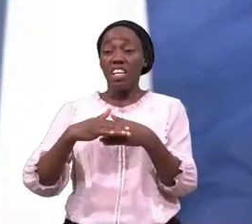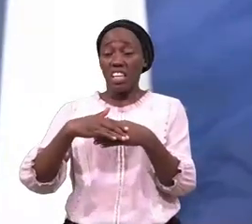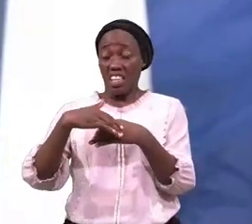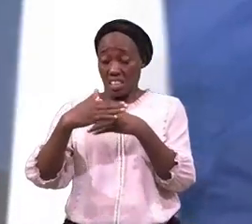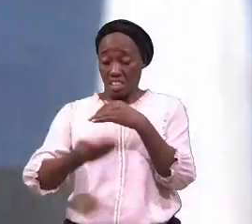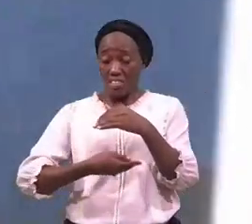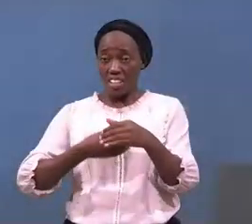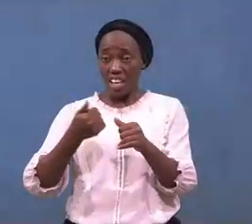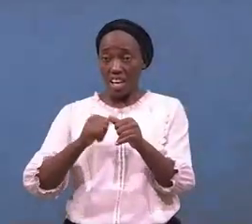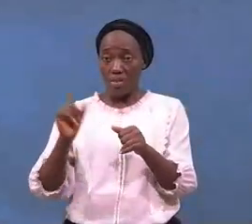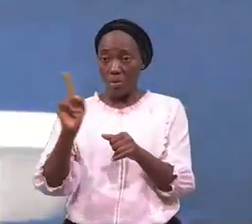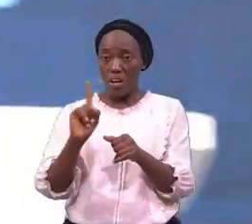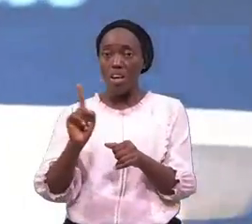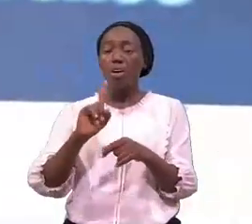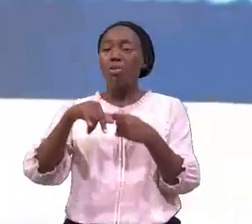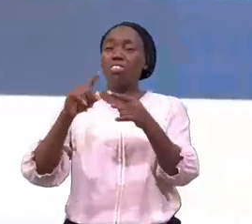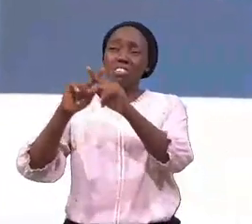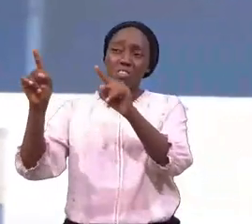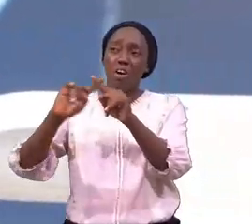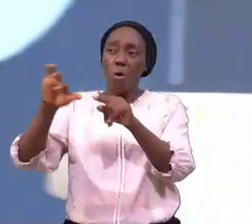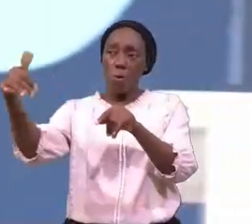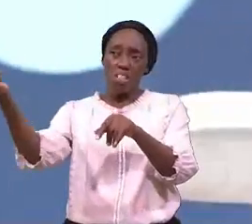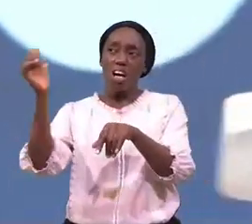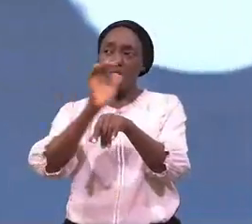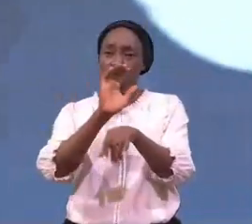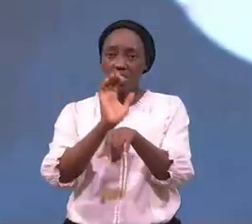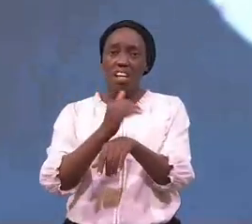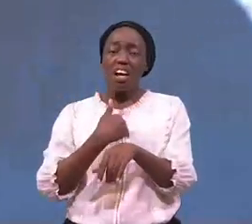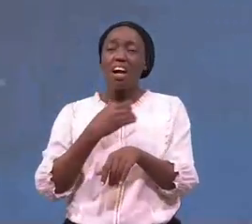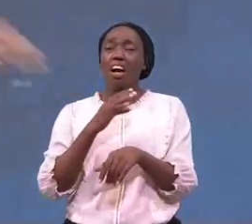Je vais dans les différentes dénominations.